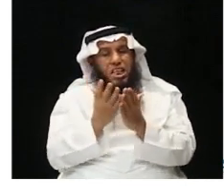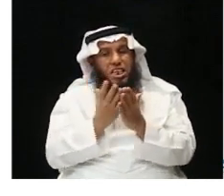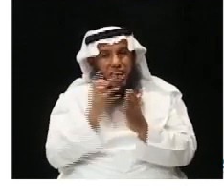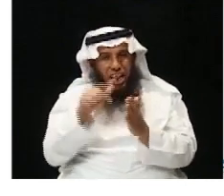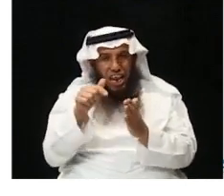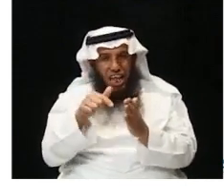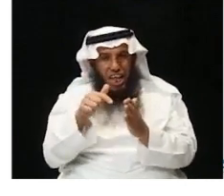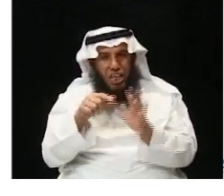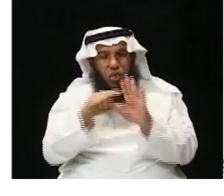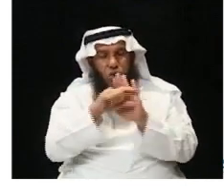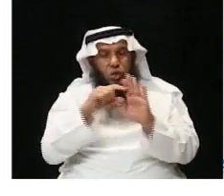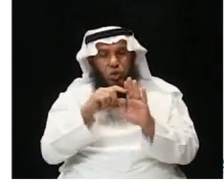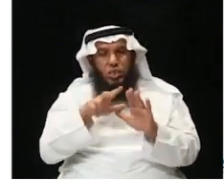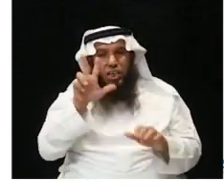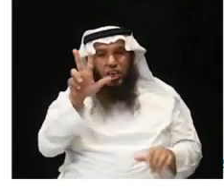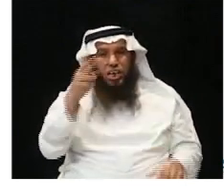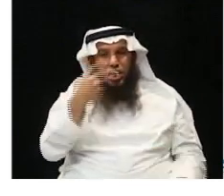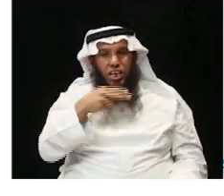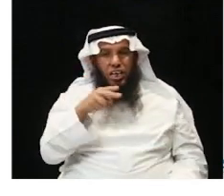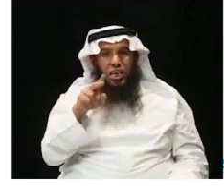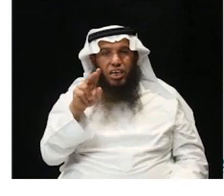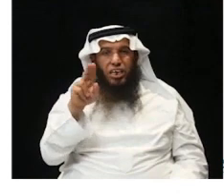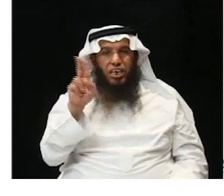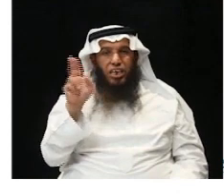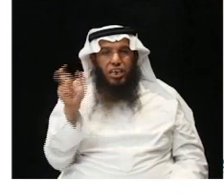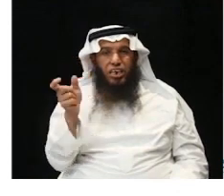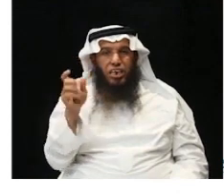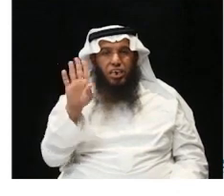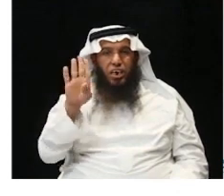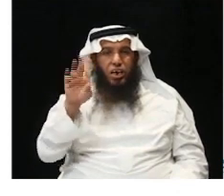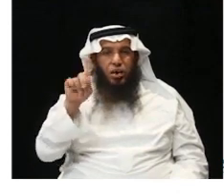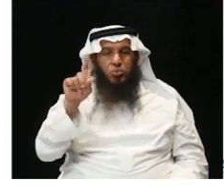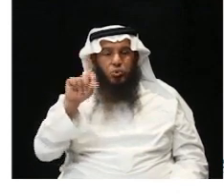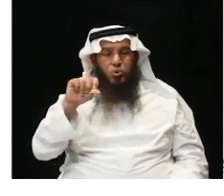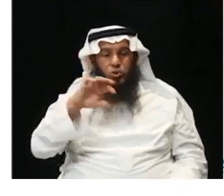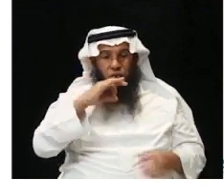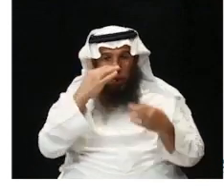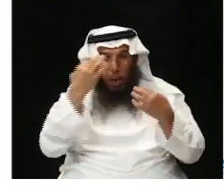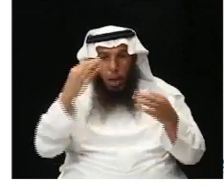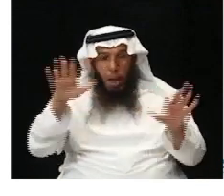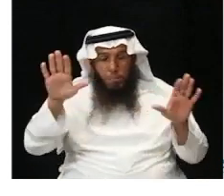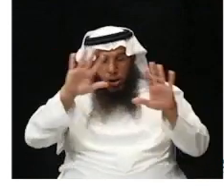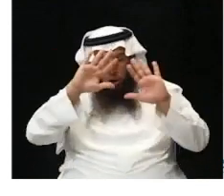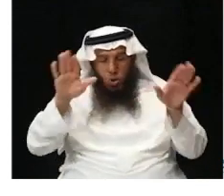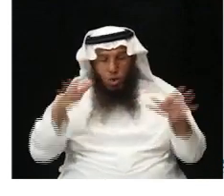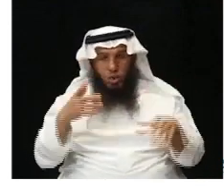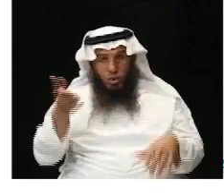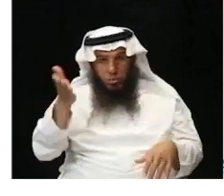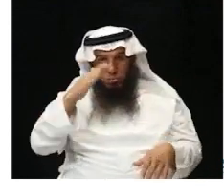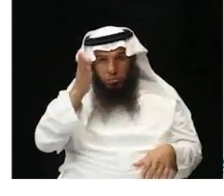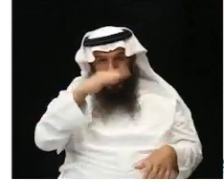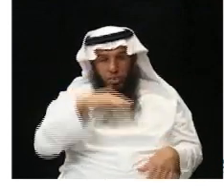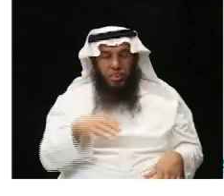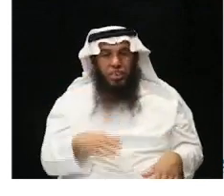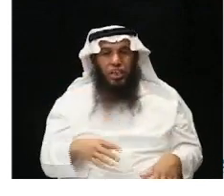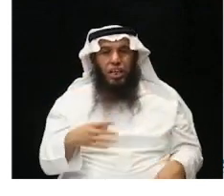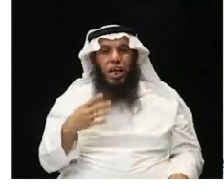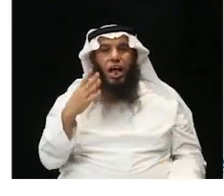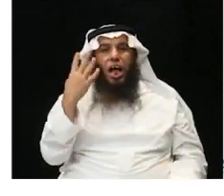العنكبوت، سورة العنكبوت، ثم بعد ذلك السور التي تليها. وستكون إن شاء الله عندنا 14